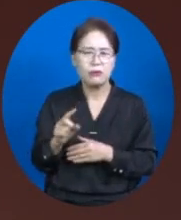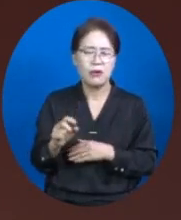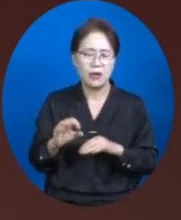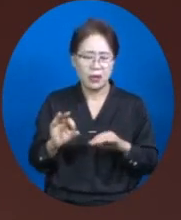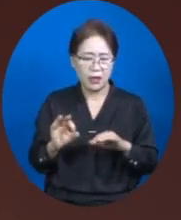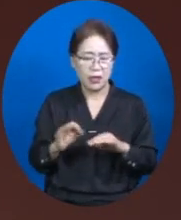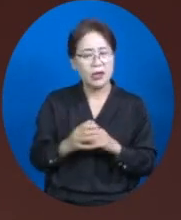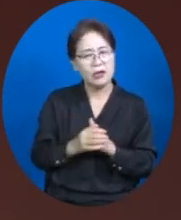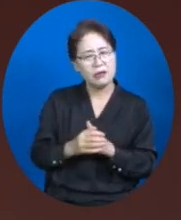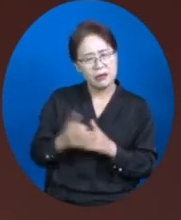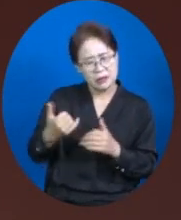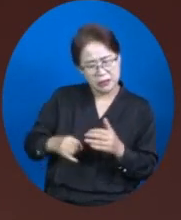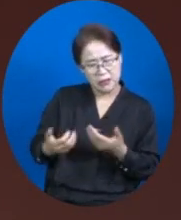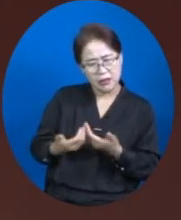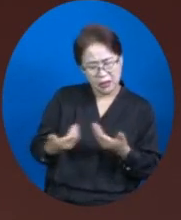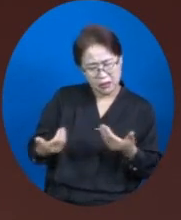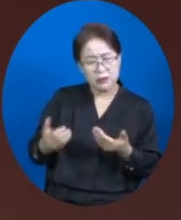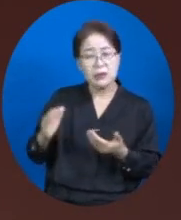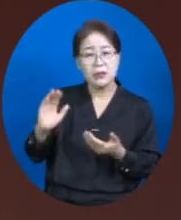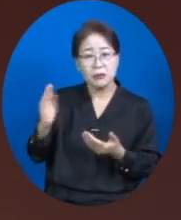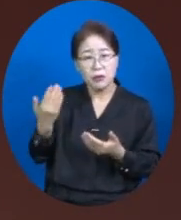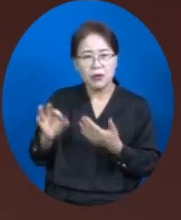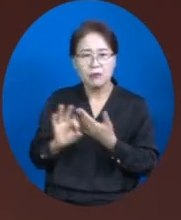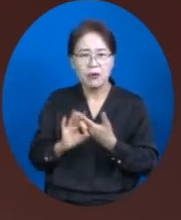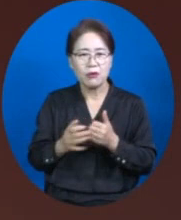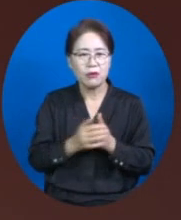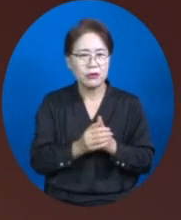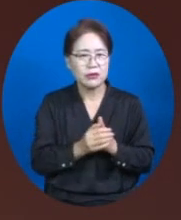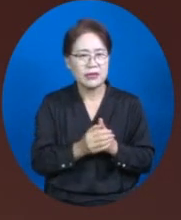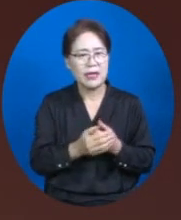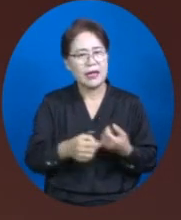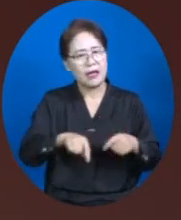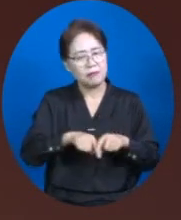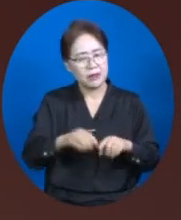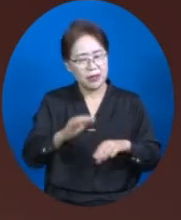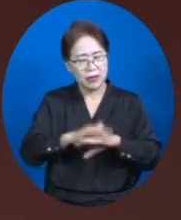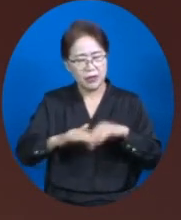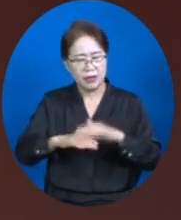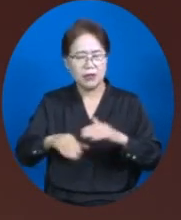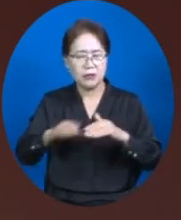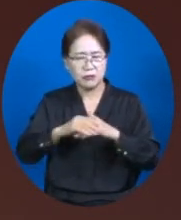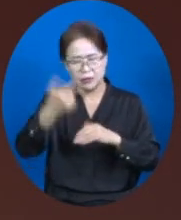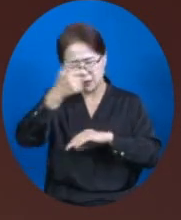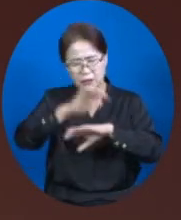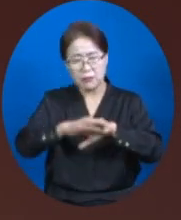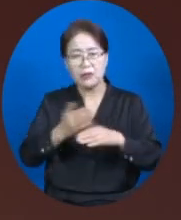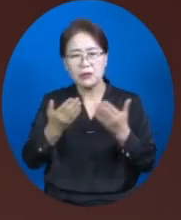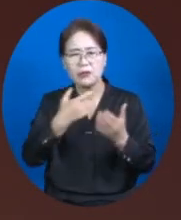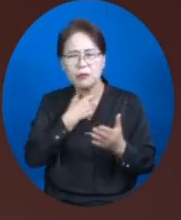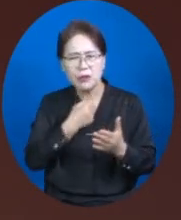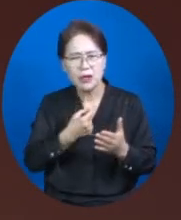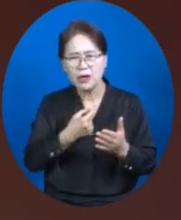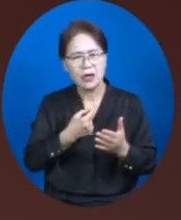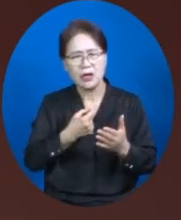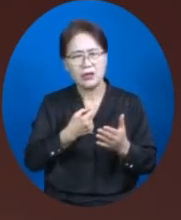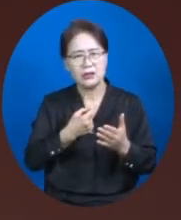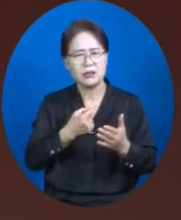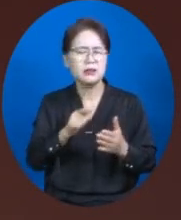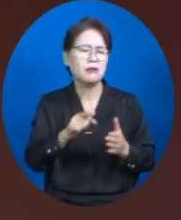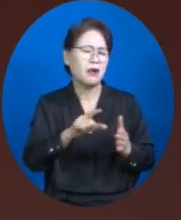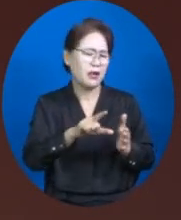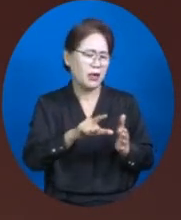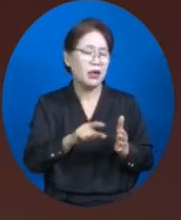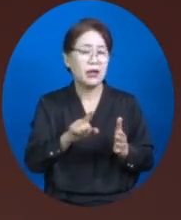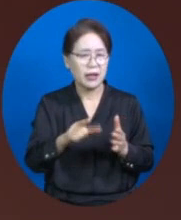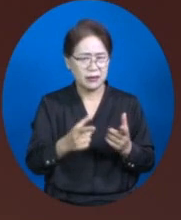내 자녀들과 헤어지게 되면 여러분 자녀들과 함께 손을 잡고 예배를 드리고 싶어도 예배를 드릴 수 없는 그런